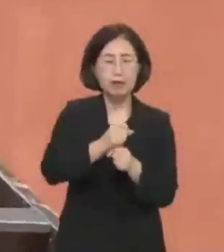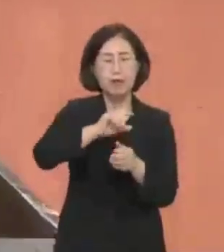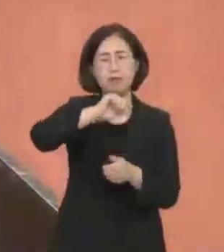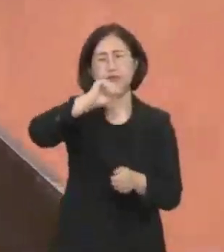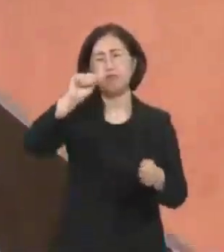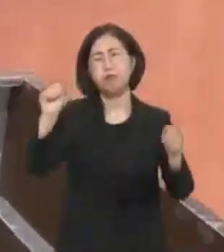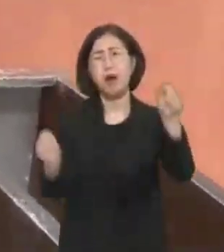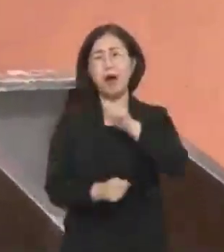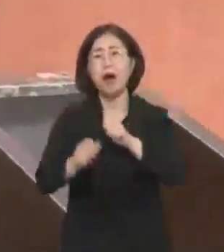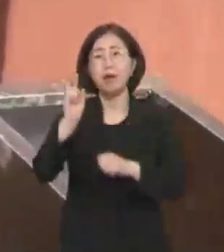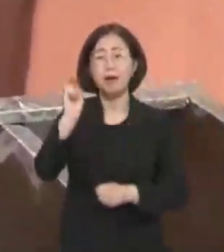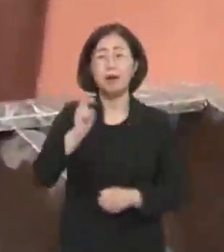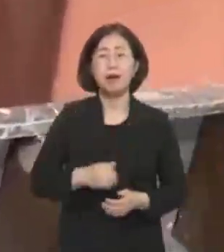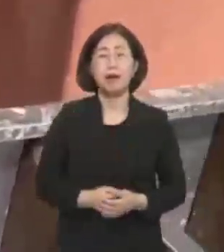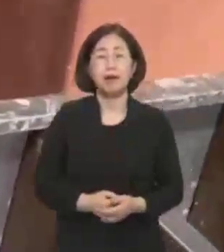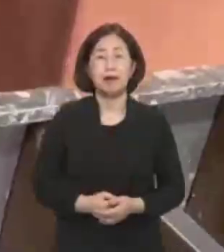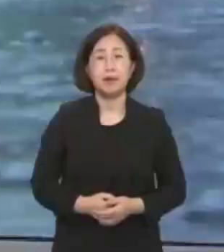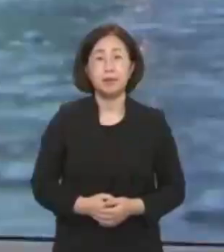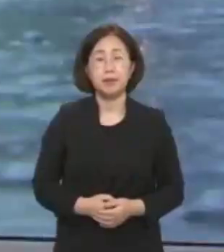TJB 조형준입니다.